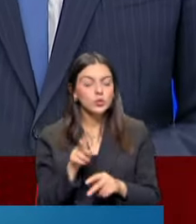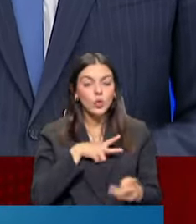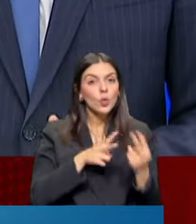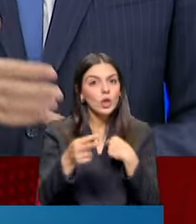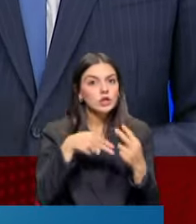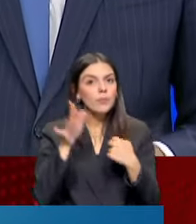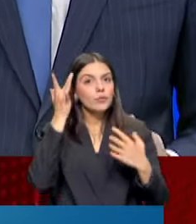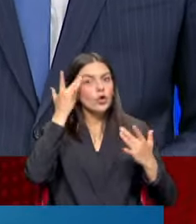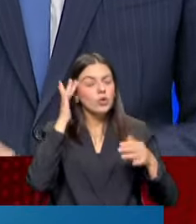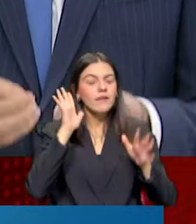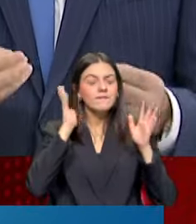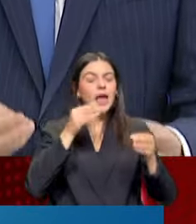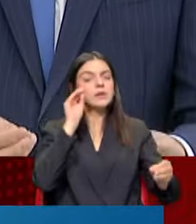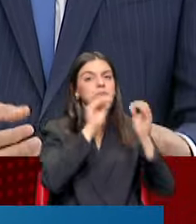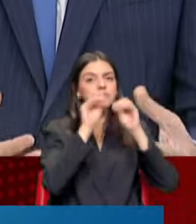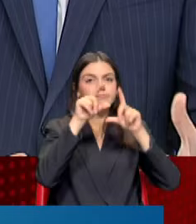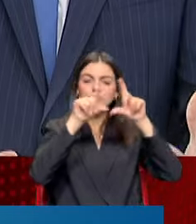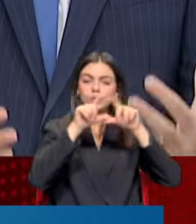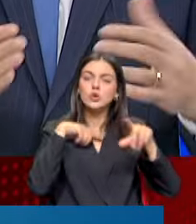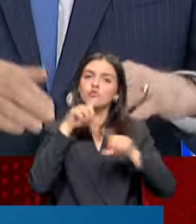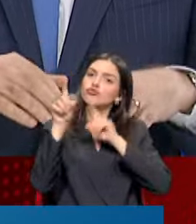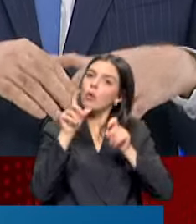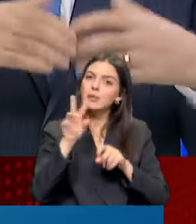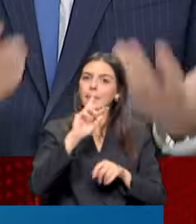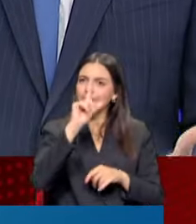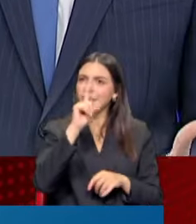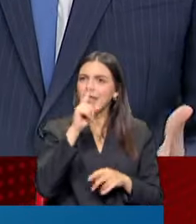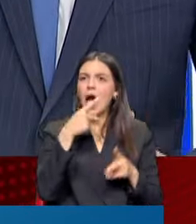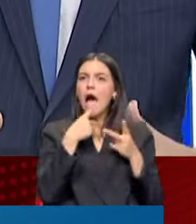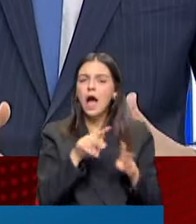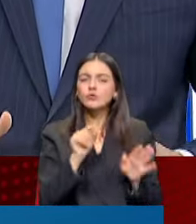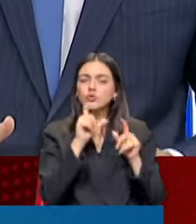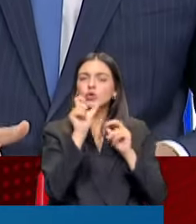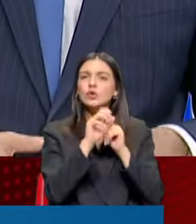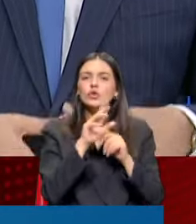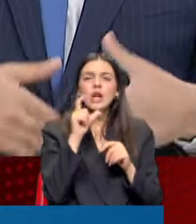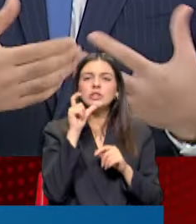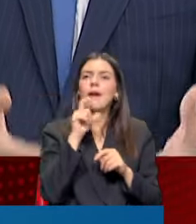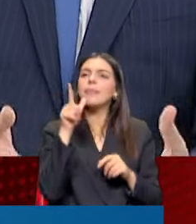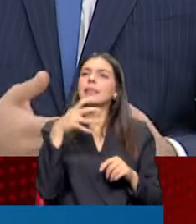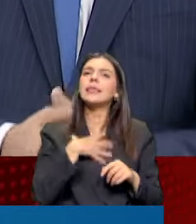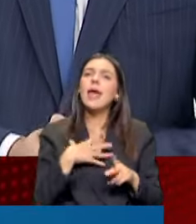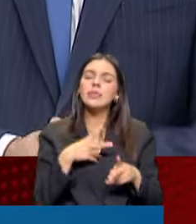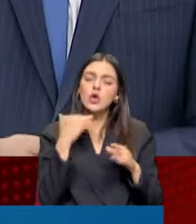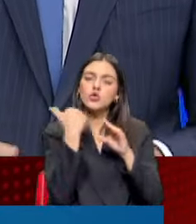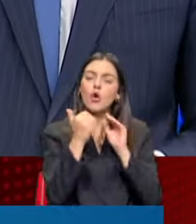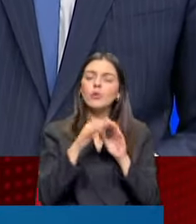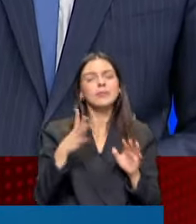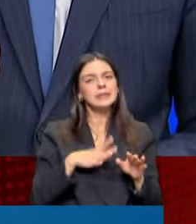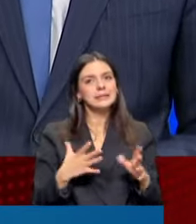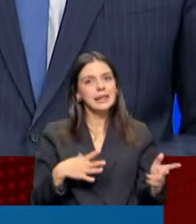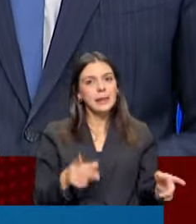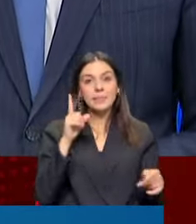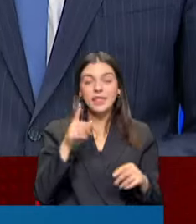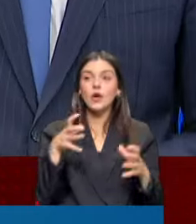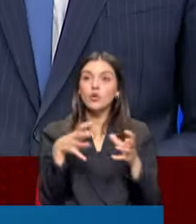kültüre kadar bütün başlıklarda sorularımızı sorduk. Hatta bir de açık uçlu sorular sorduk ve Ataşehirlilerin kendilerinin tanımlamasını istedik. Aynı zamanda